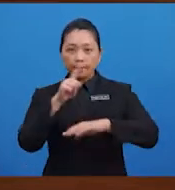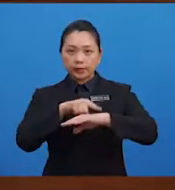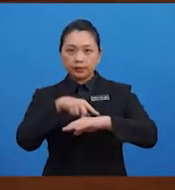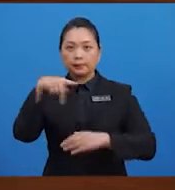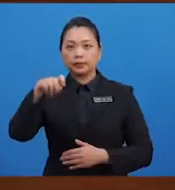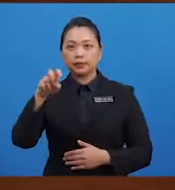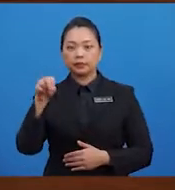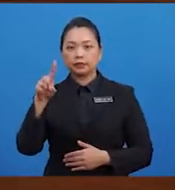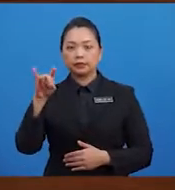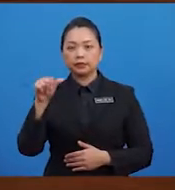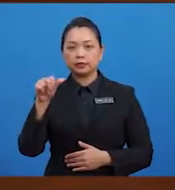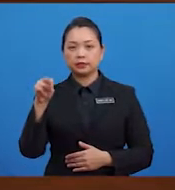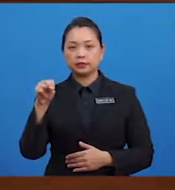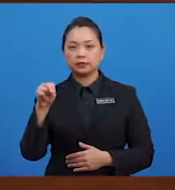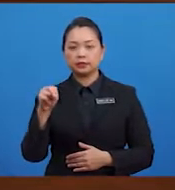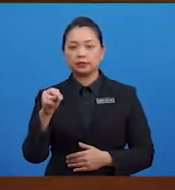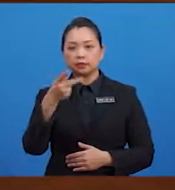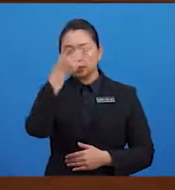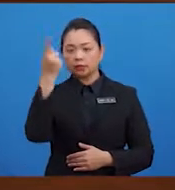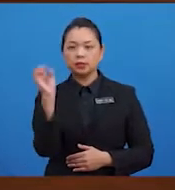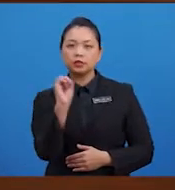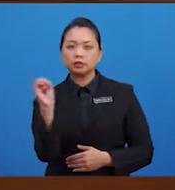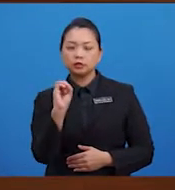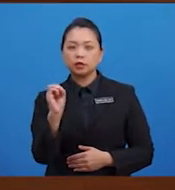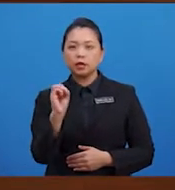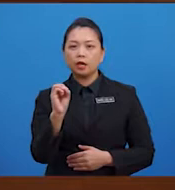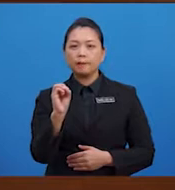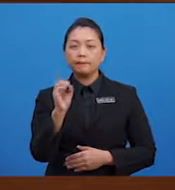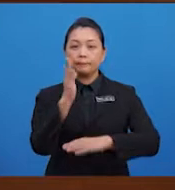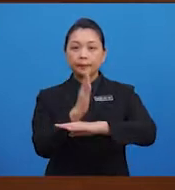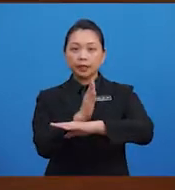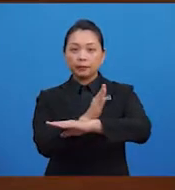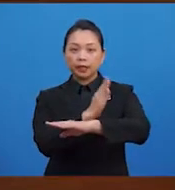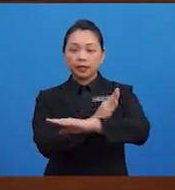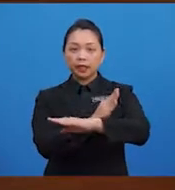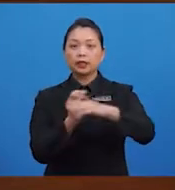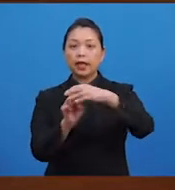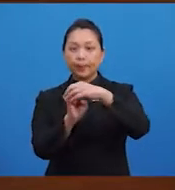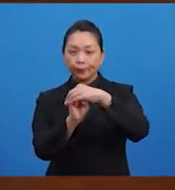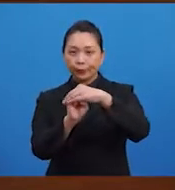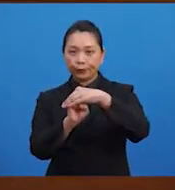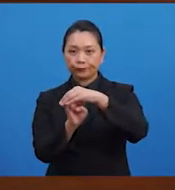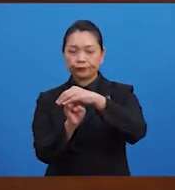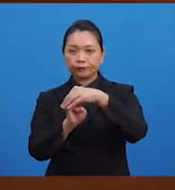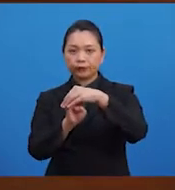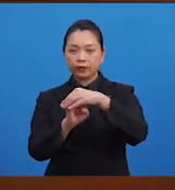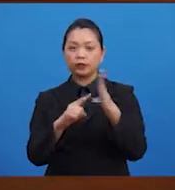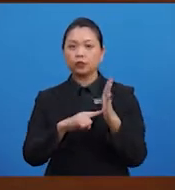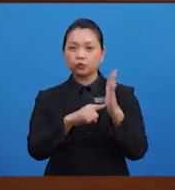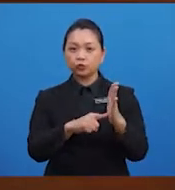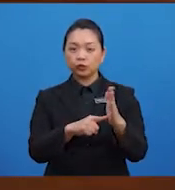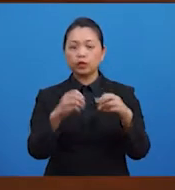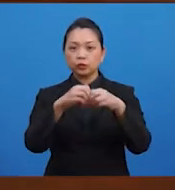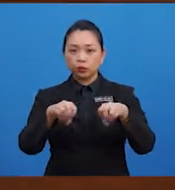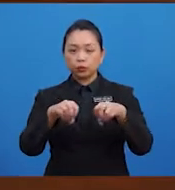pendianan dilakukan, didapati tiada perkembangan embrio yang menunjukkan telur itu tidak bernas dan